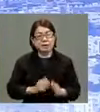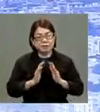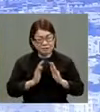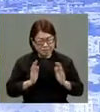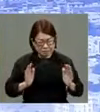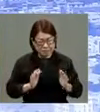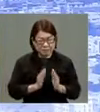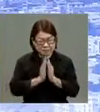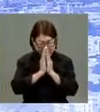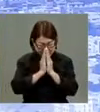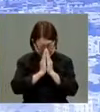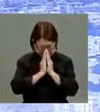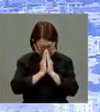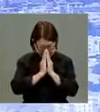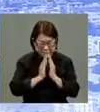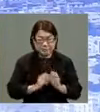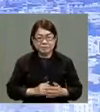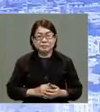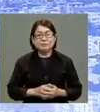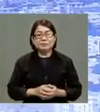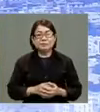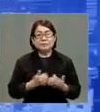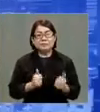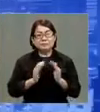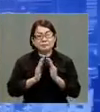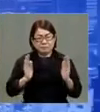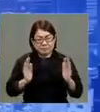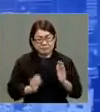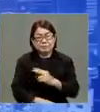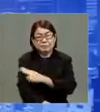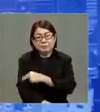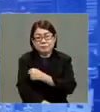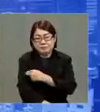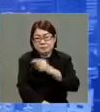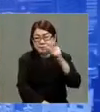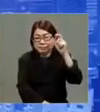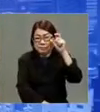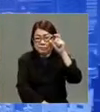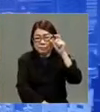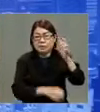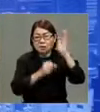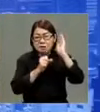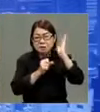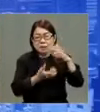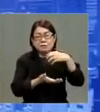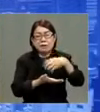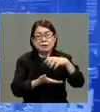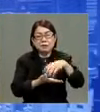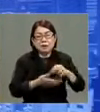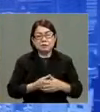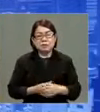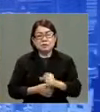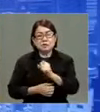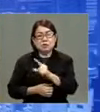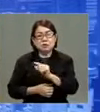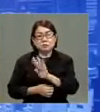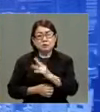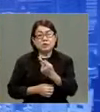ครับ ครับขอบคุณนะครับนายแพทย์ทวีสินวิษณุโยธินนะครับโฆษกศูนย์บริหารสถานการณ์โควิด19หรือสบคน